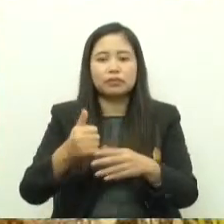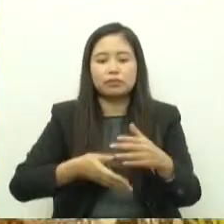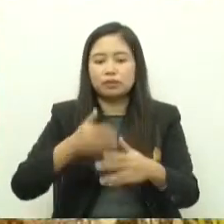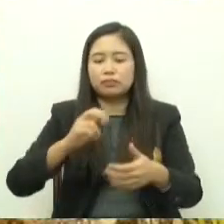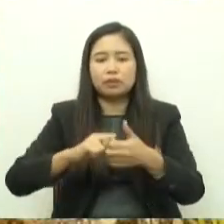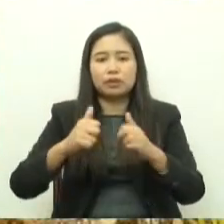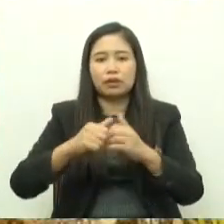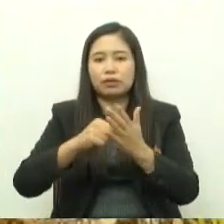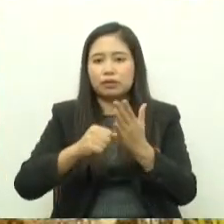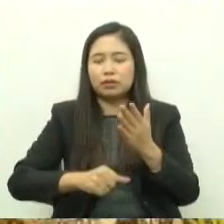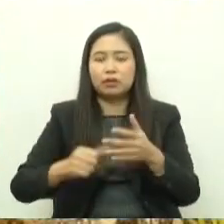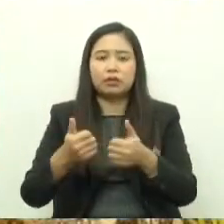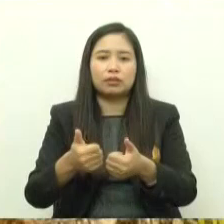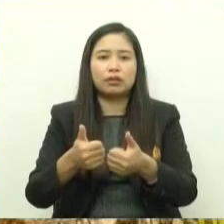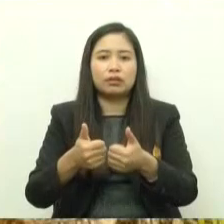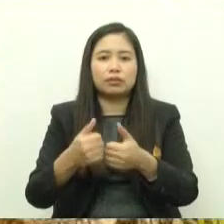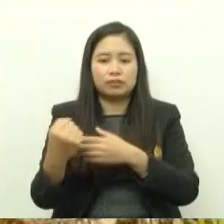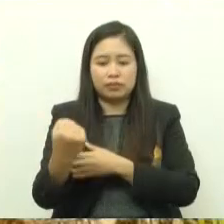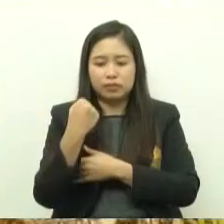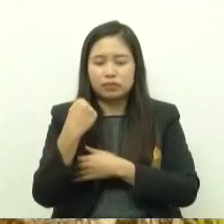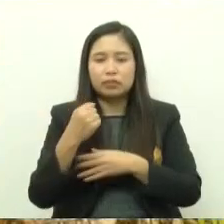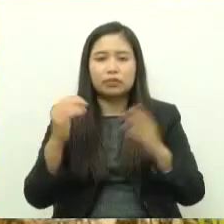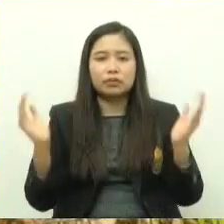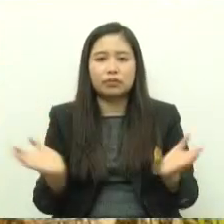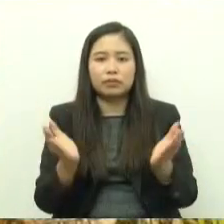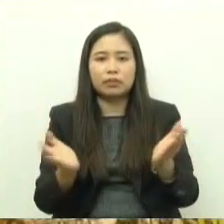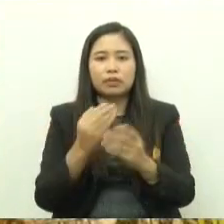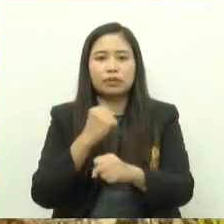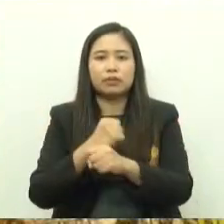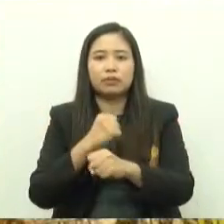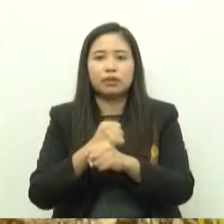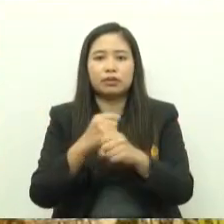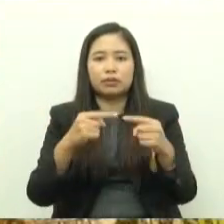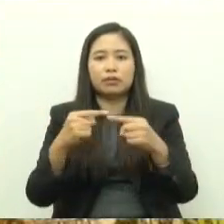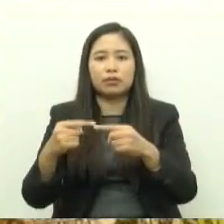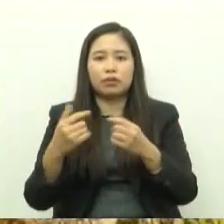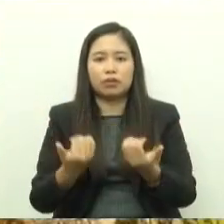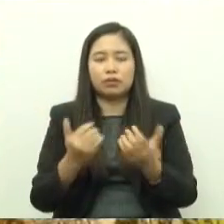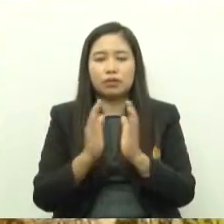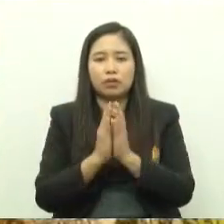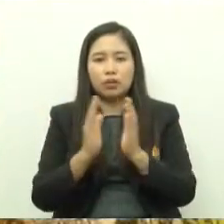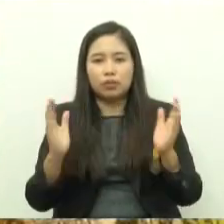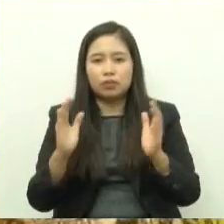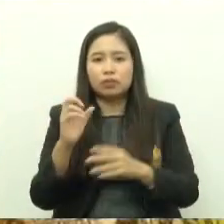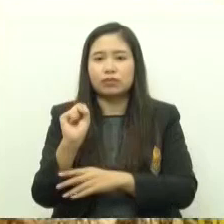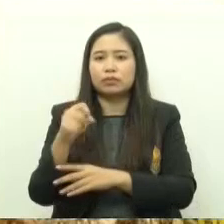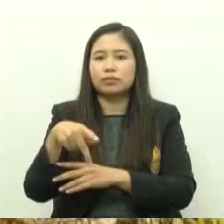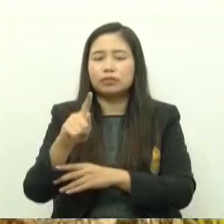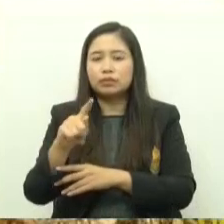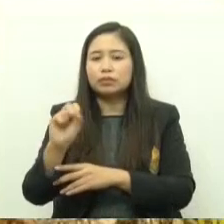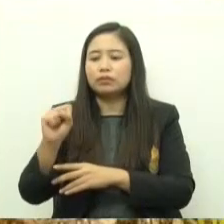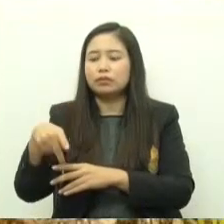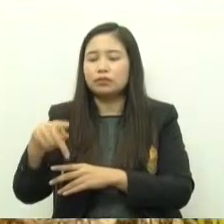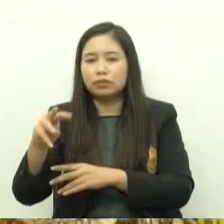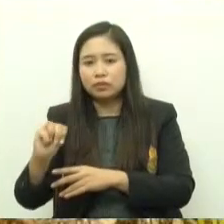นะครับที่เป็นภาระให้เป็นพลังในการขับเคลื่อนงานการศึกษาก็ขอขอบคุณทั้งพเขตและสำนักการศึกษาพิเศษโดย